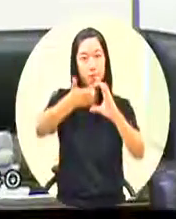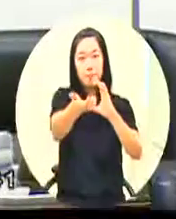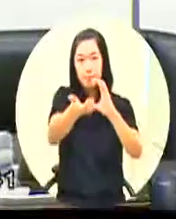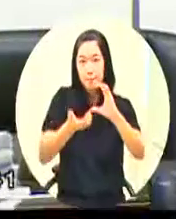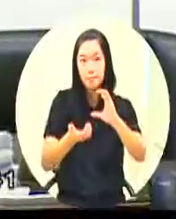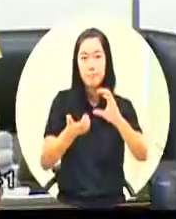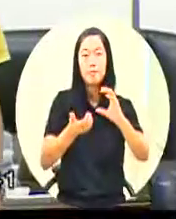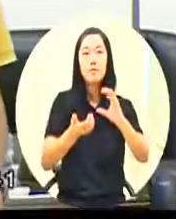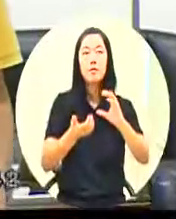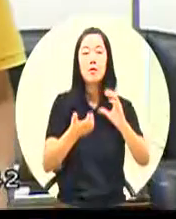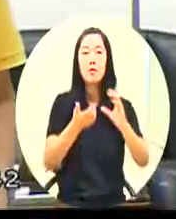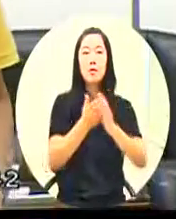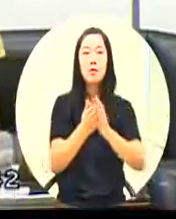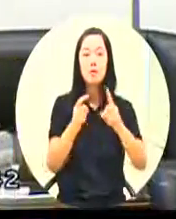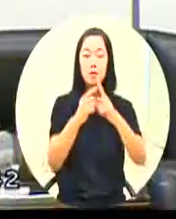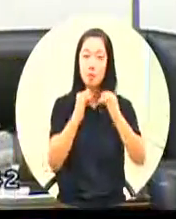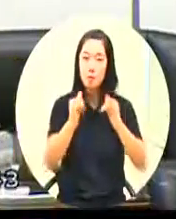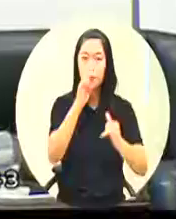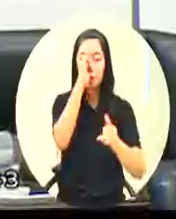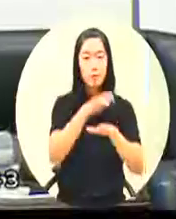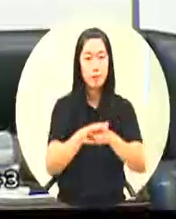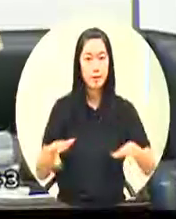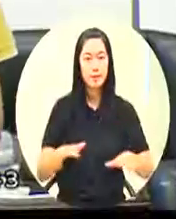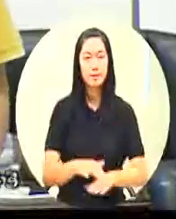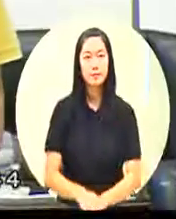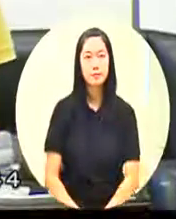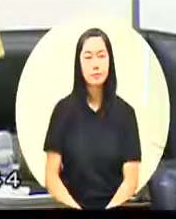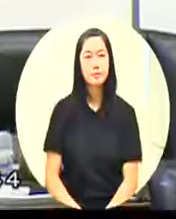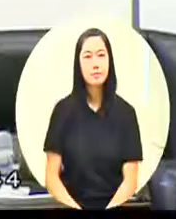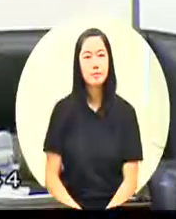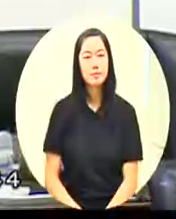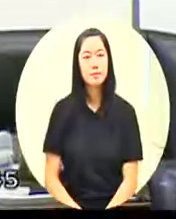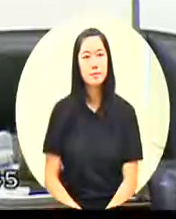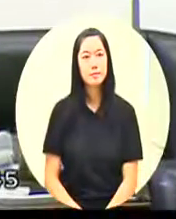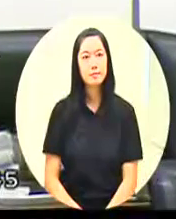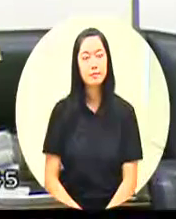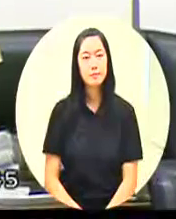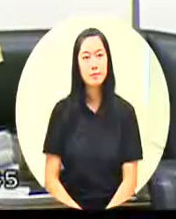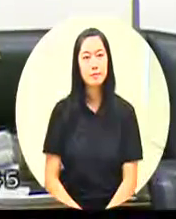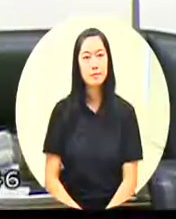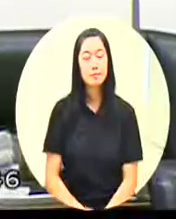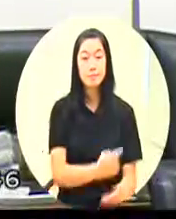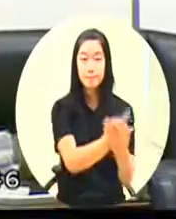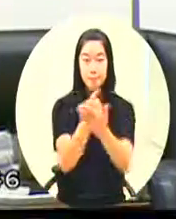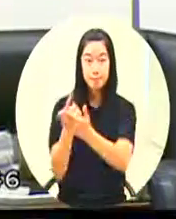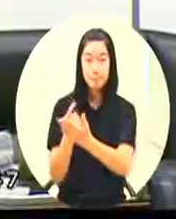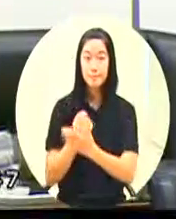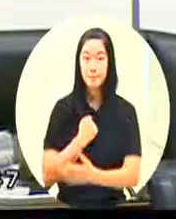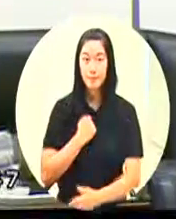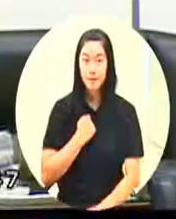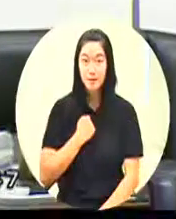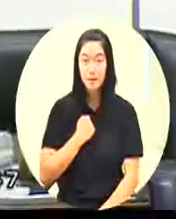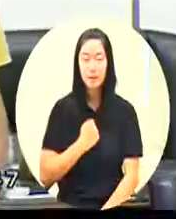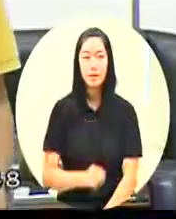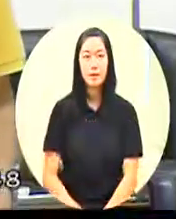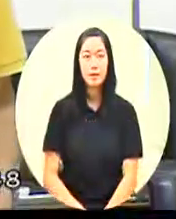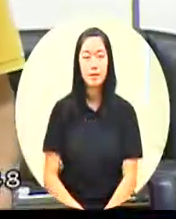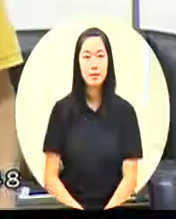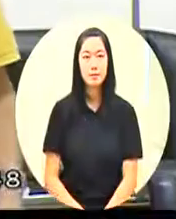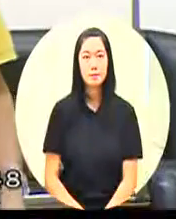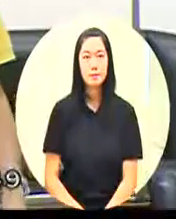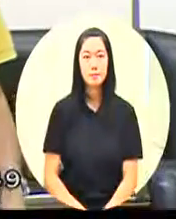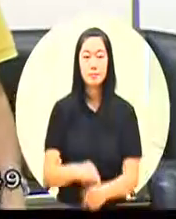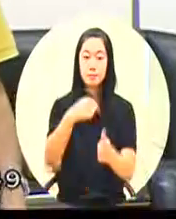们市民乡亲，大家午安，我想。大家都了解哈，教育